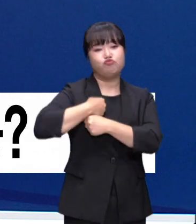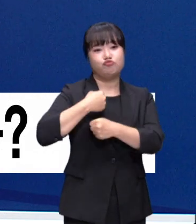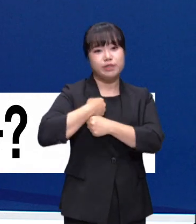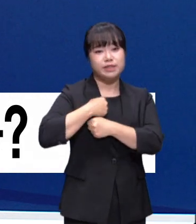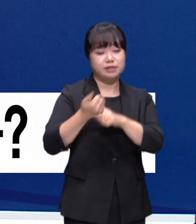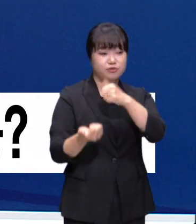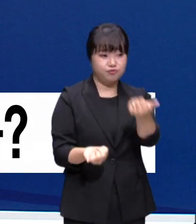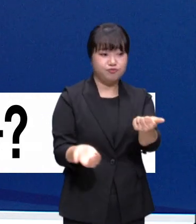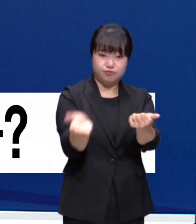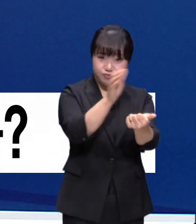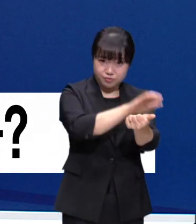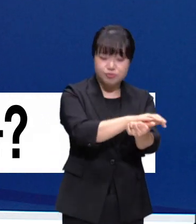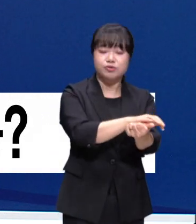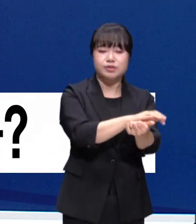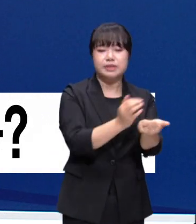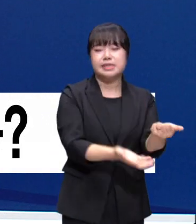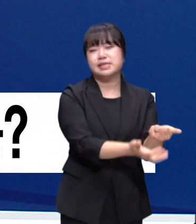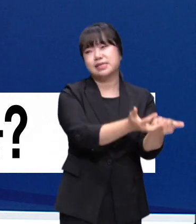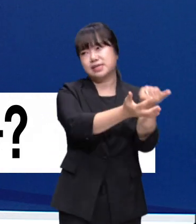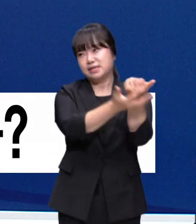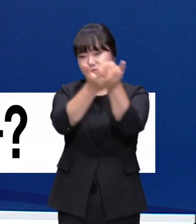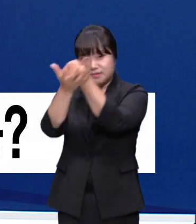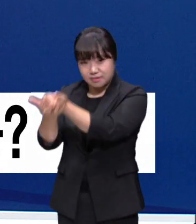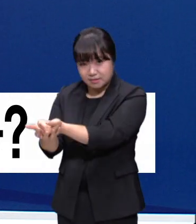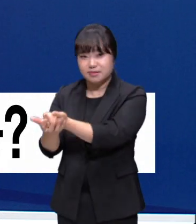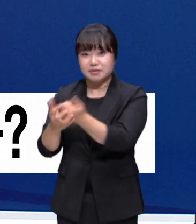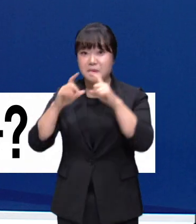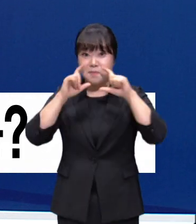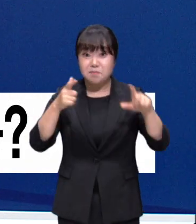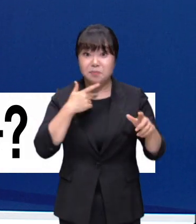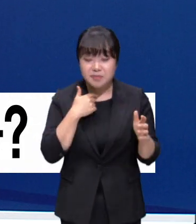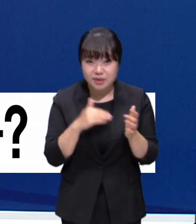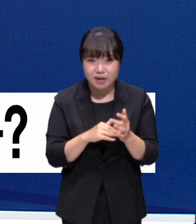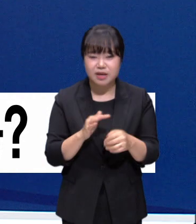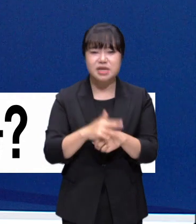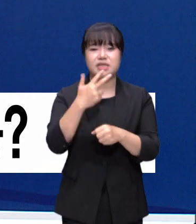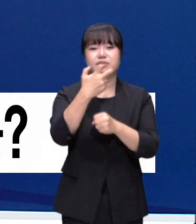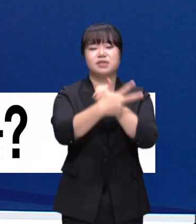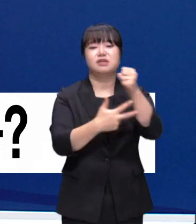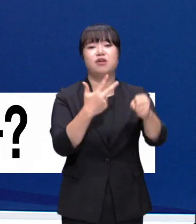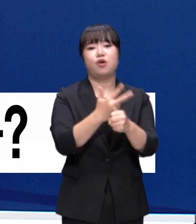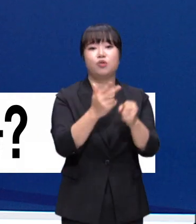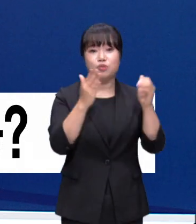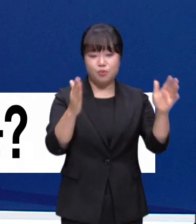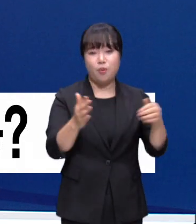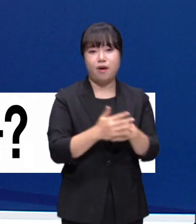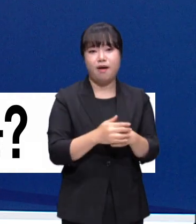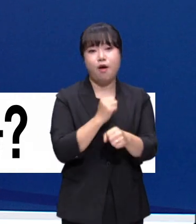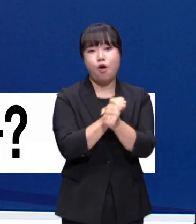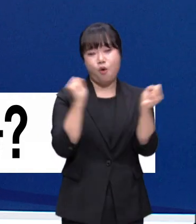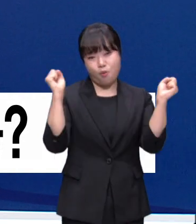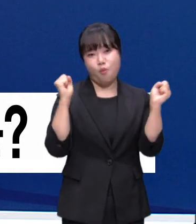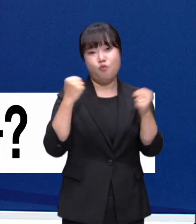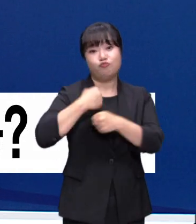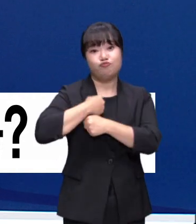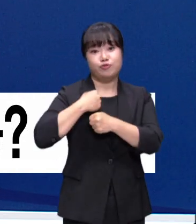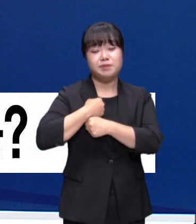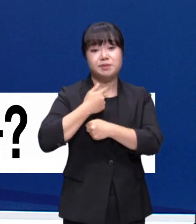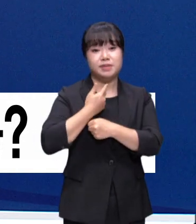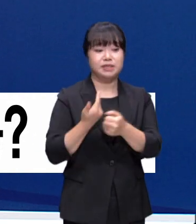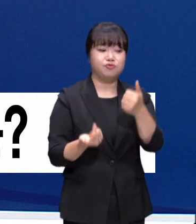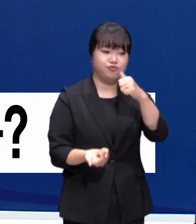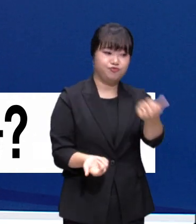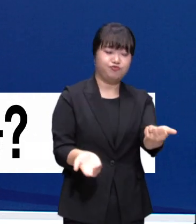이장하는 이슈가 있었습니다. 네, 좀 늦은 감이 있긴 합니다만 지난 77년 동안 광복군 17위 유해가